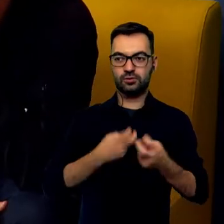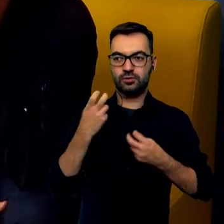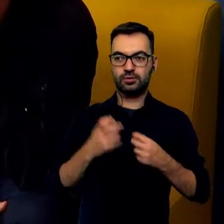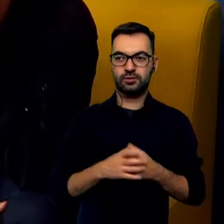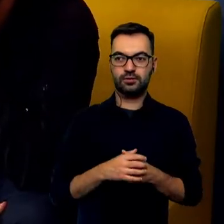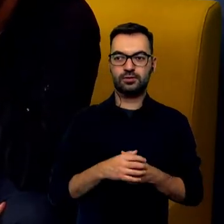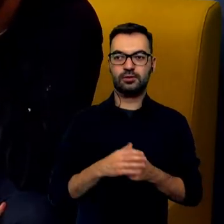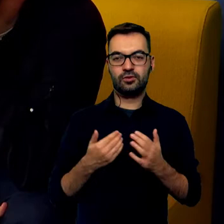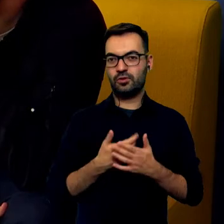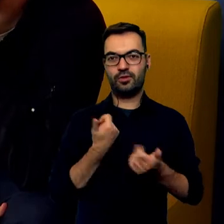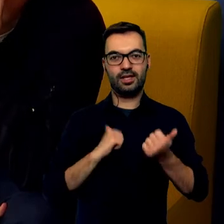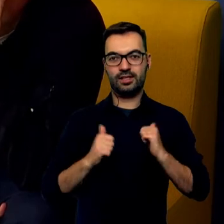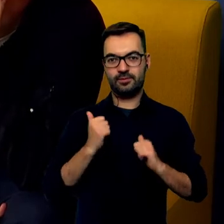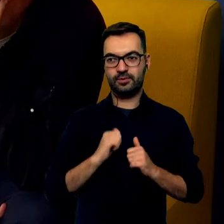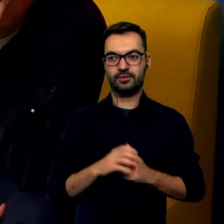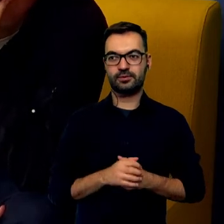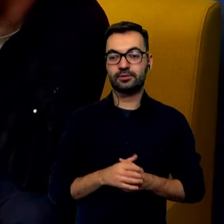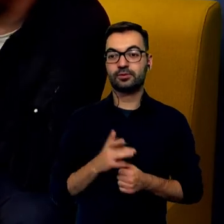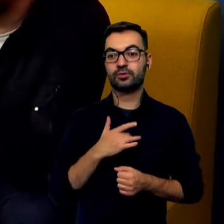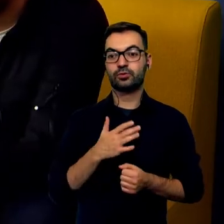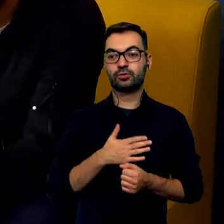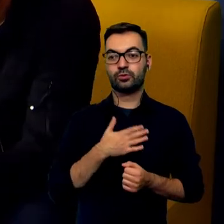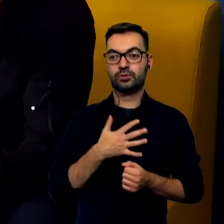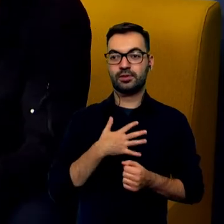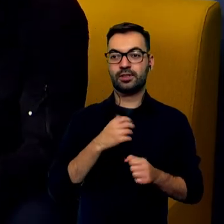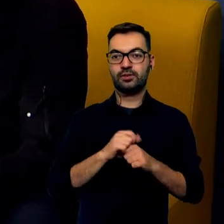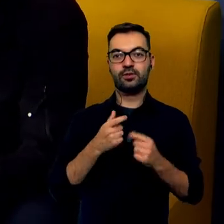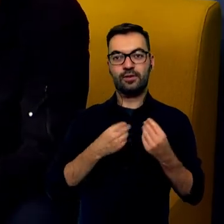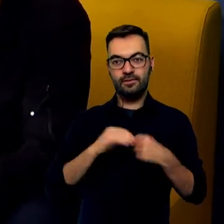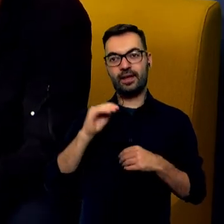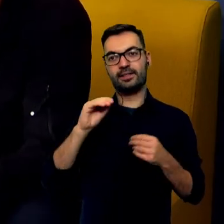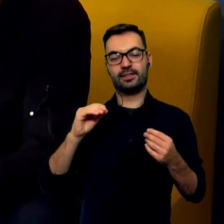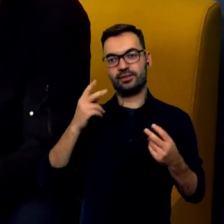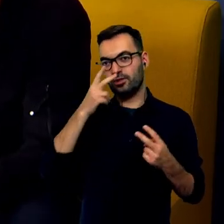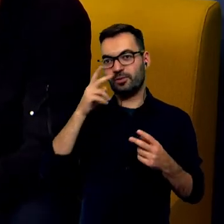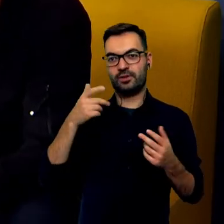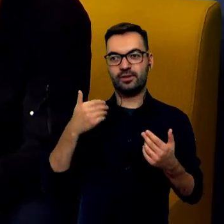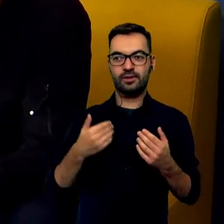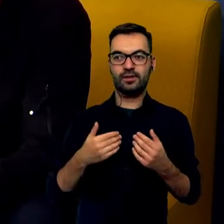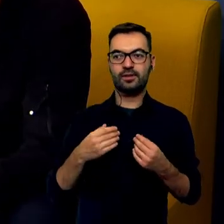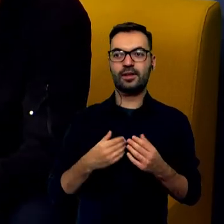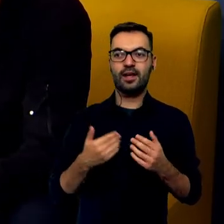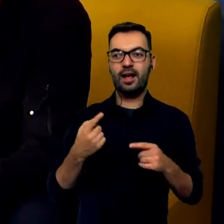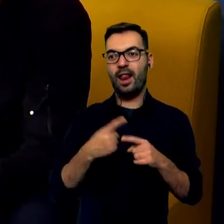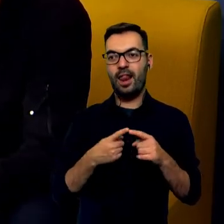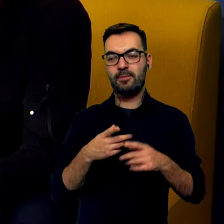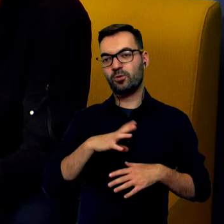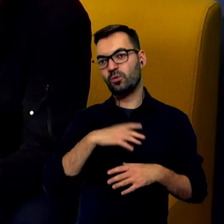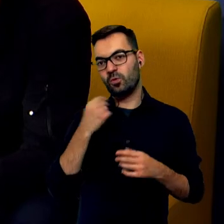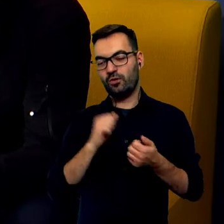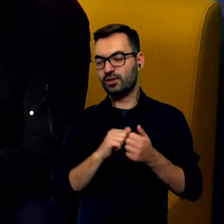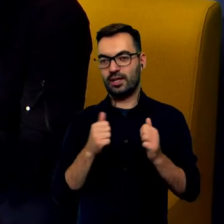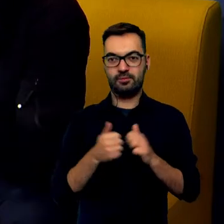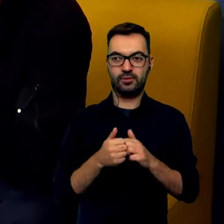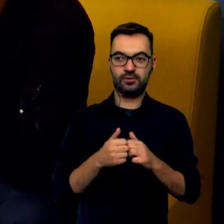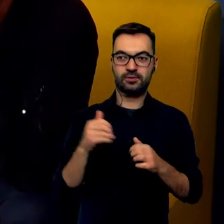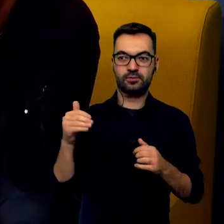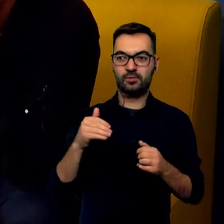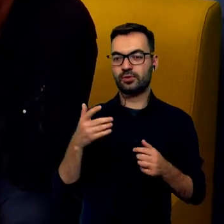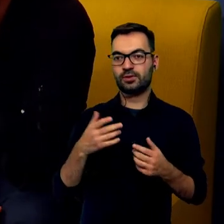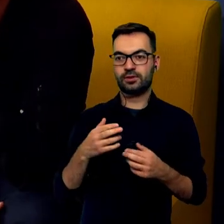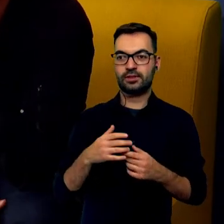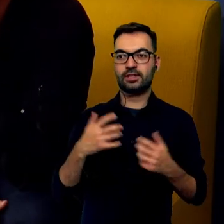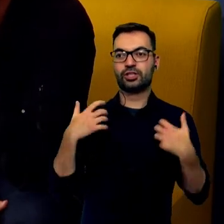szukać, bo jestem znowu niespokojny, bo czuję, że jest coś więcej do poznania, jest jakiś wymiar duchowości albo może